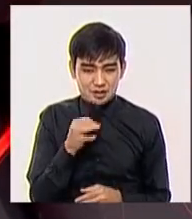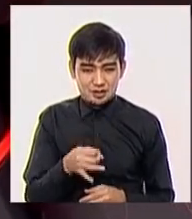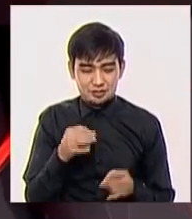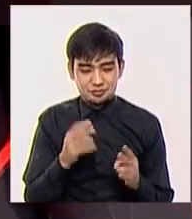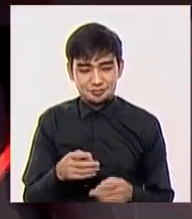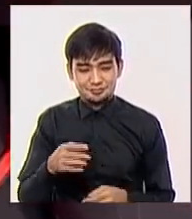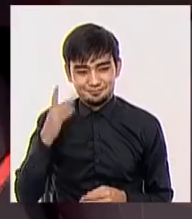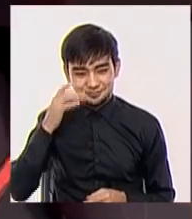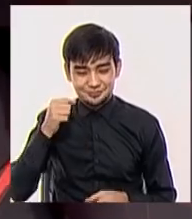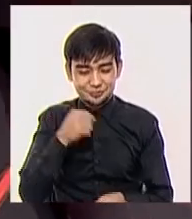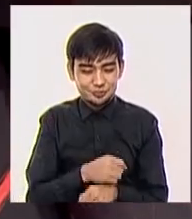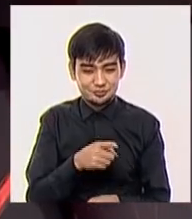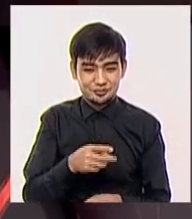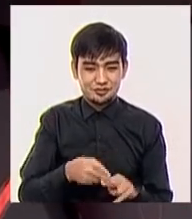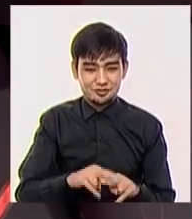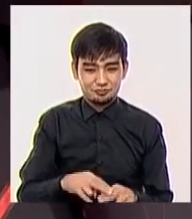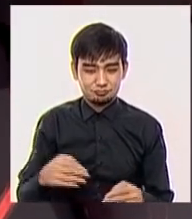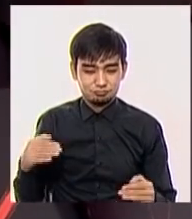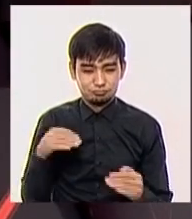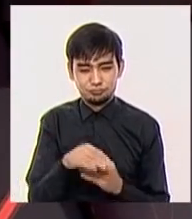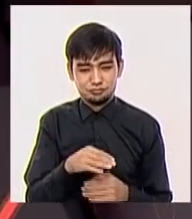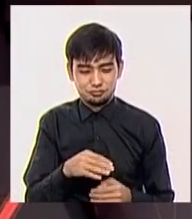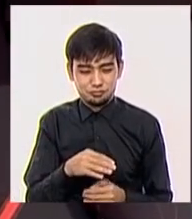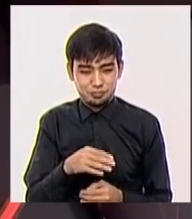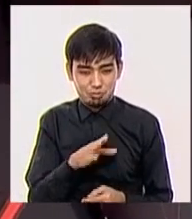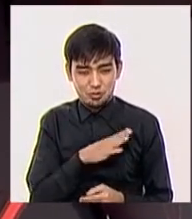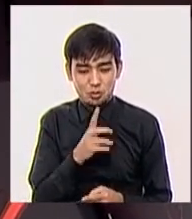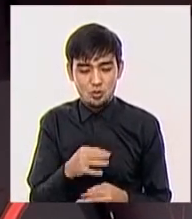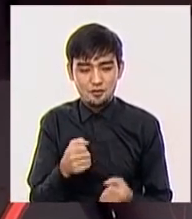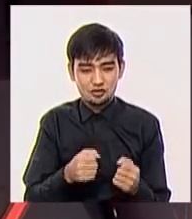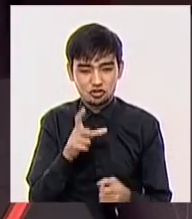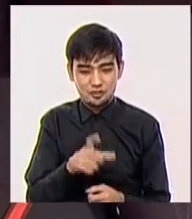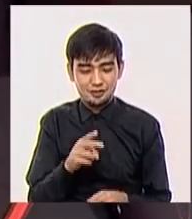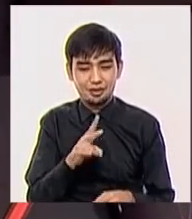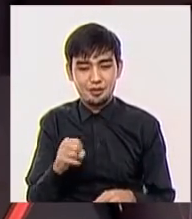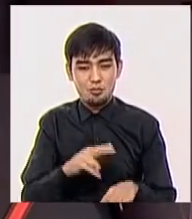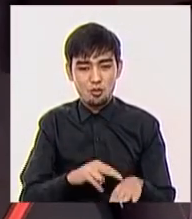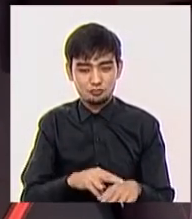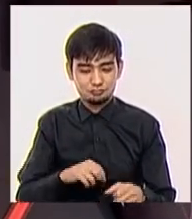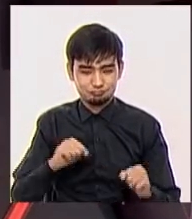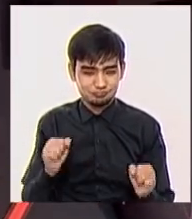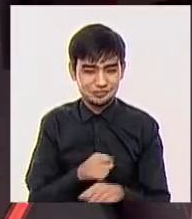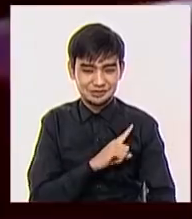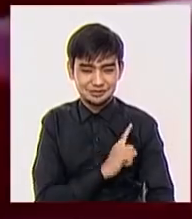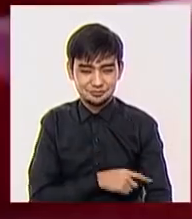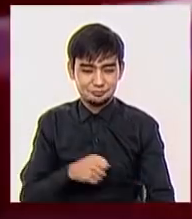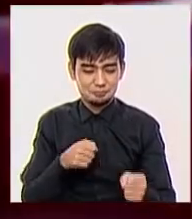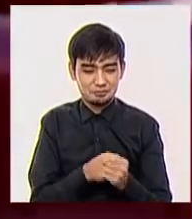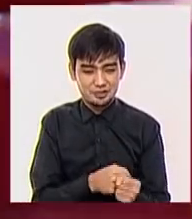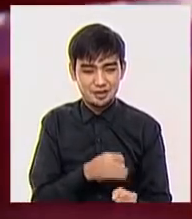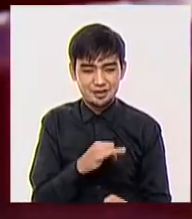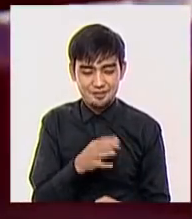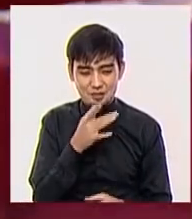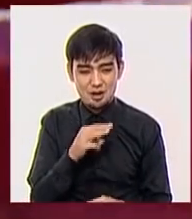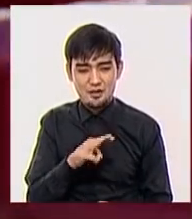остановить правонарушителя который ехал по встречной полосе но водитель наехал на полицейского на полном ходу авто между